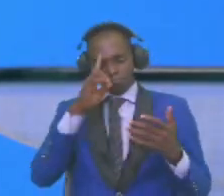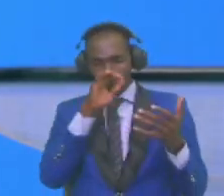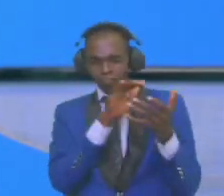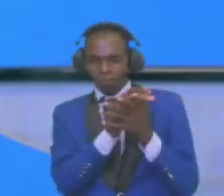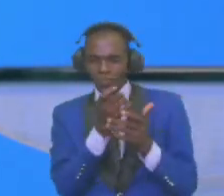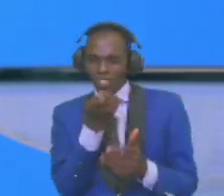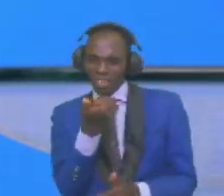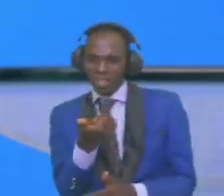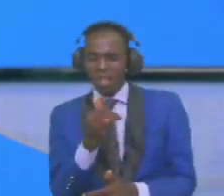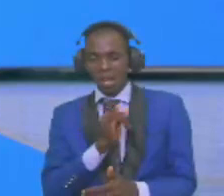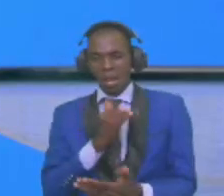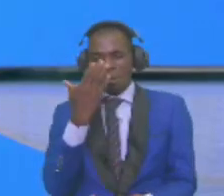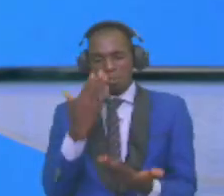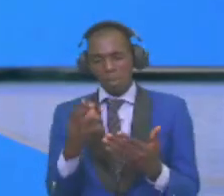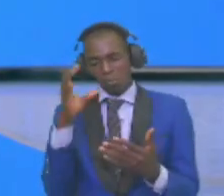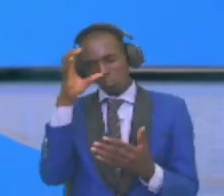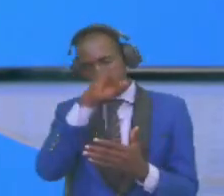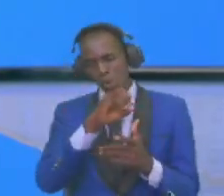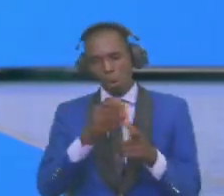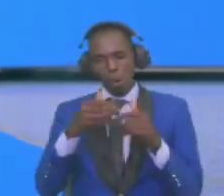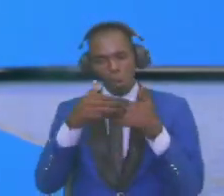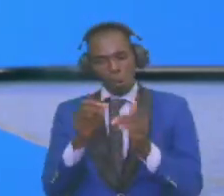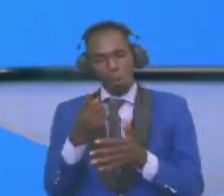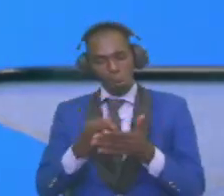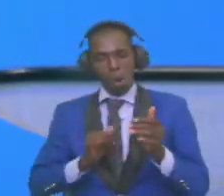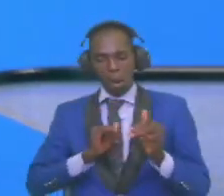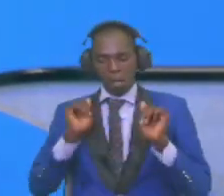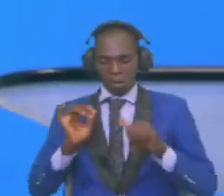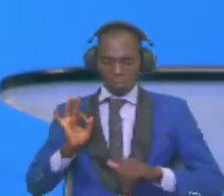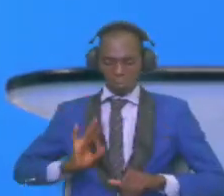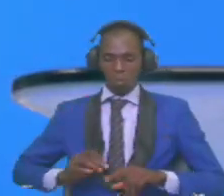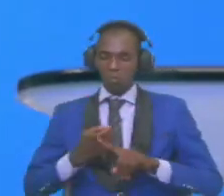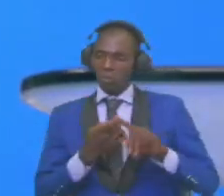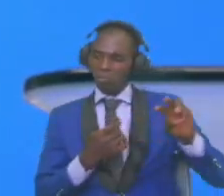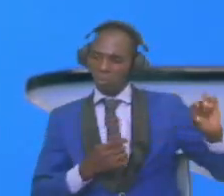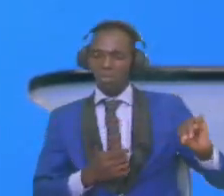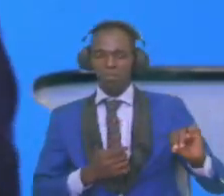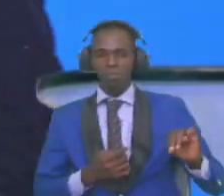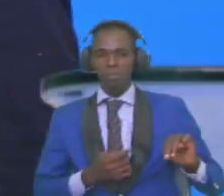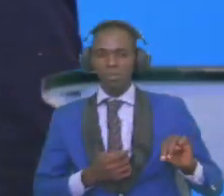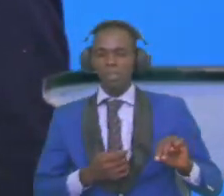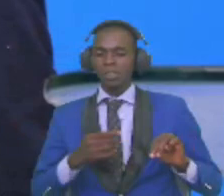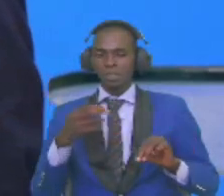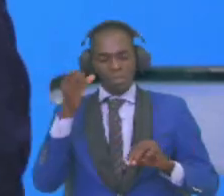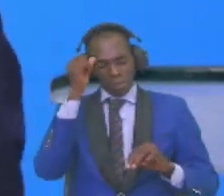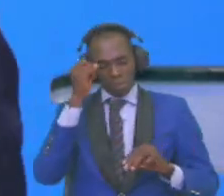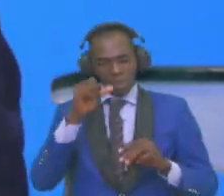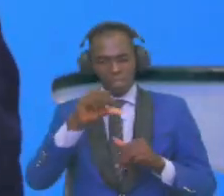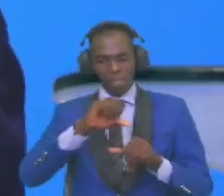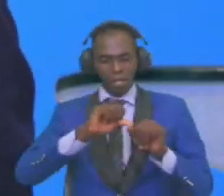donc je vais rater ce que j'aurai de cet homme alors l'association avec